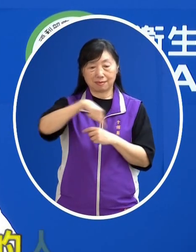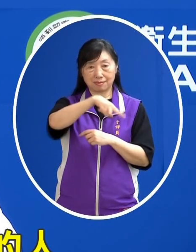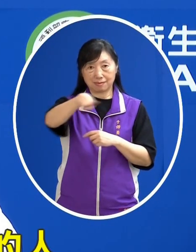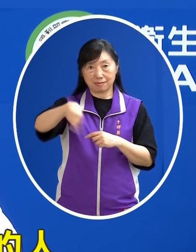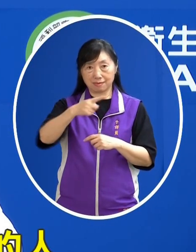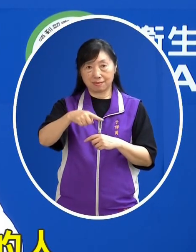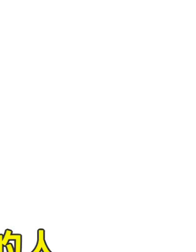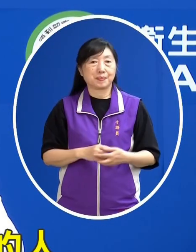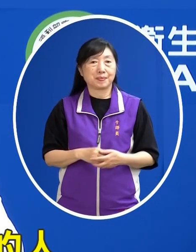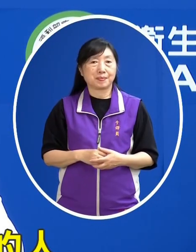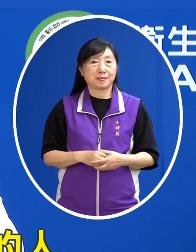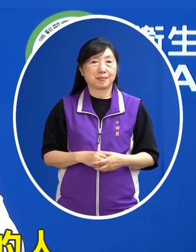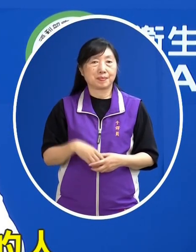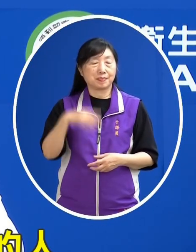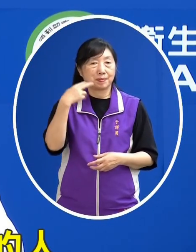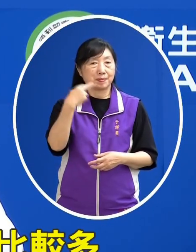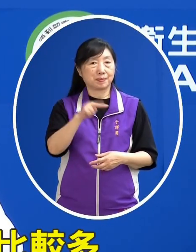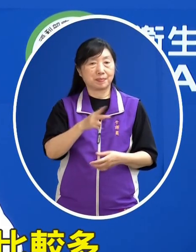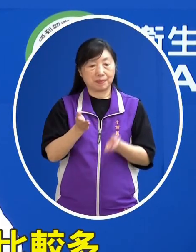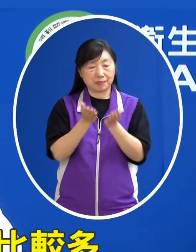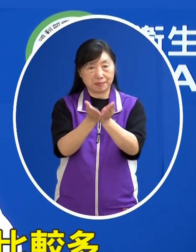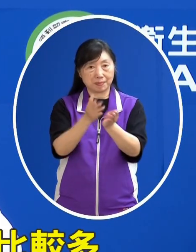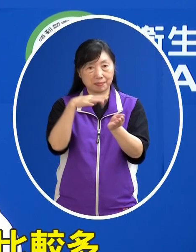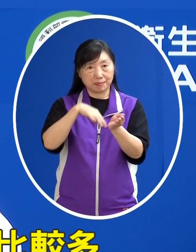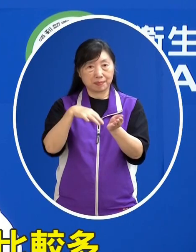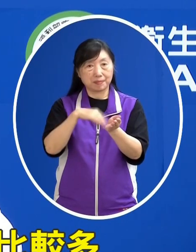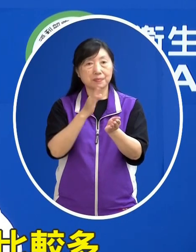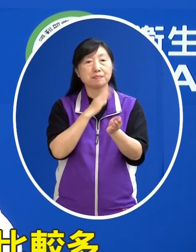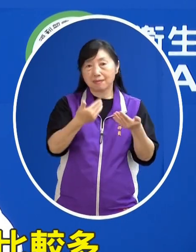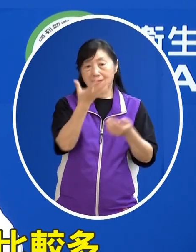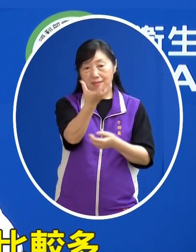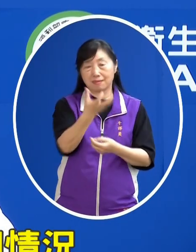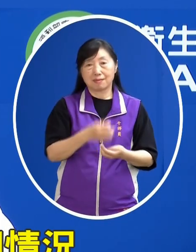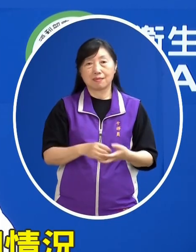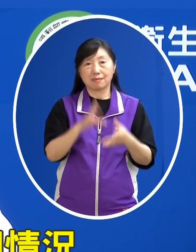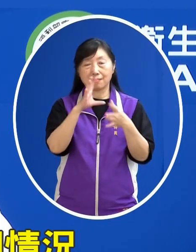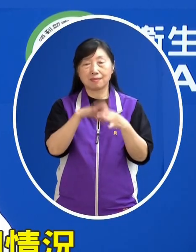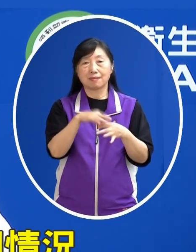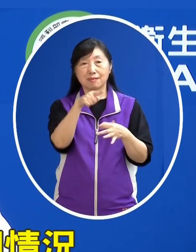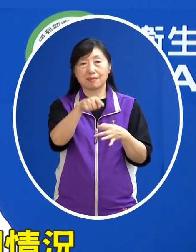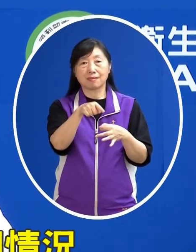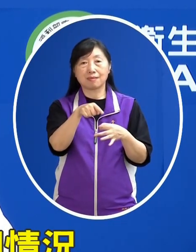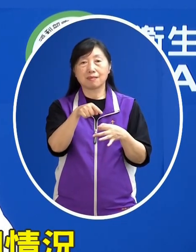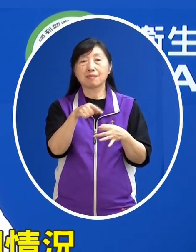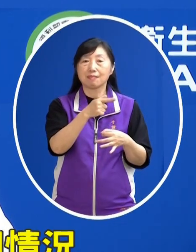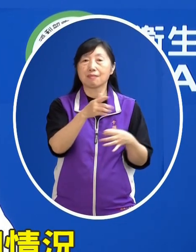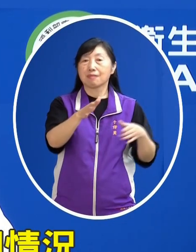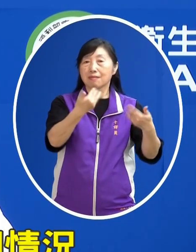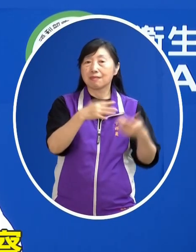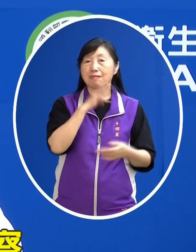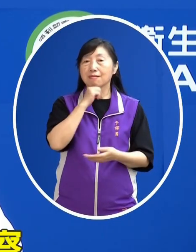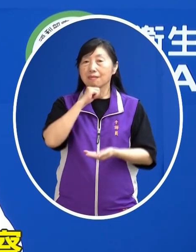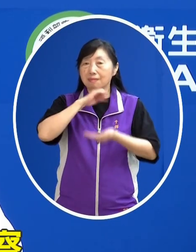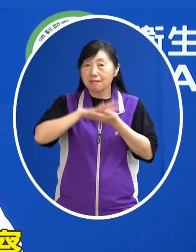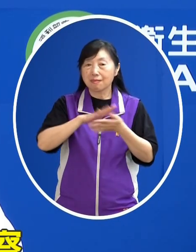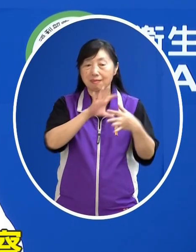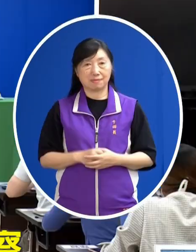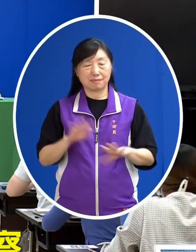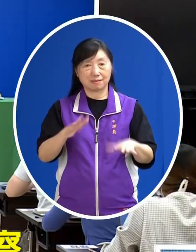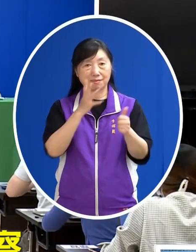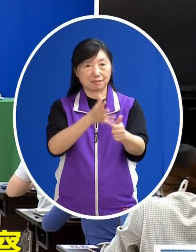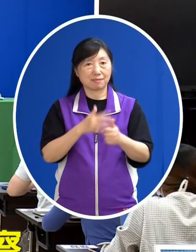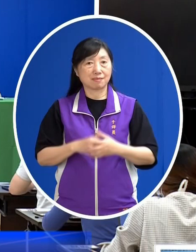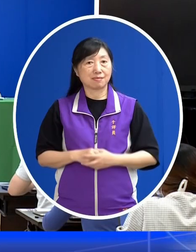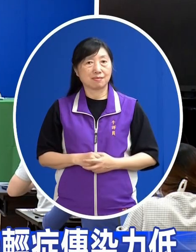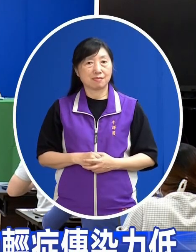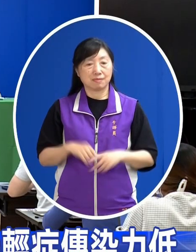比较年轻的人，这舰队里面相对也都轻症的比较多，是不是跟这样的一个情况有关系？那也要持续予以观察。